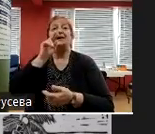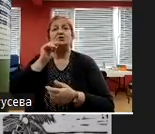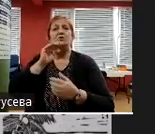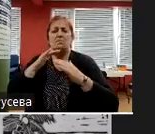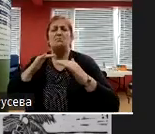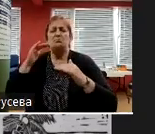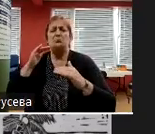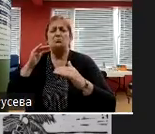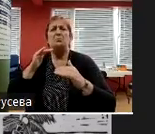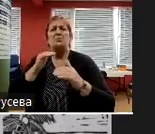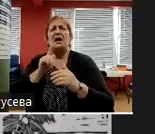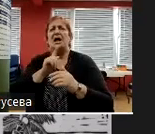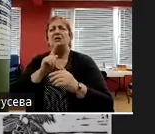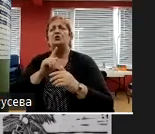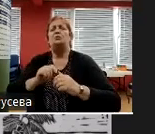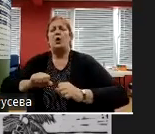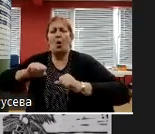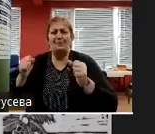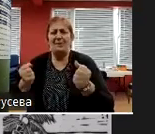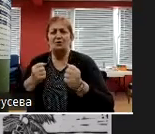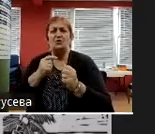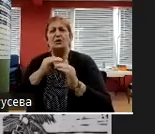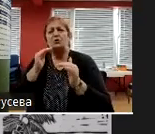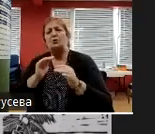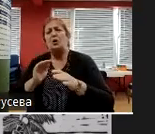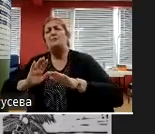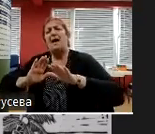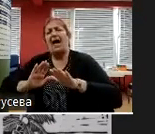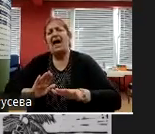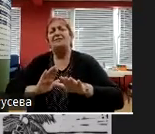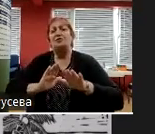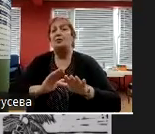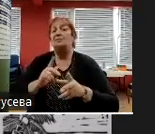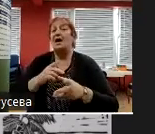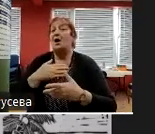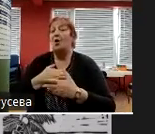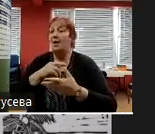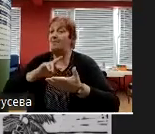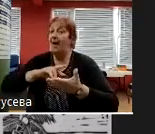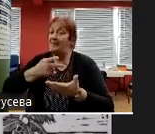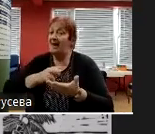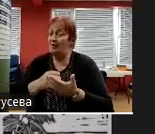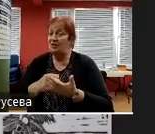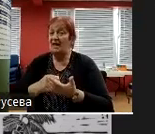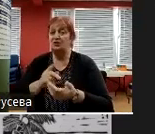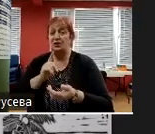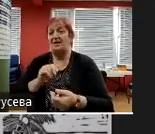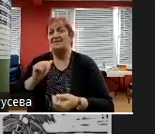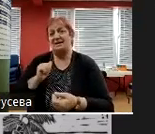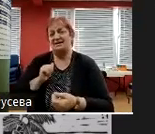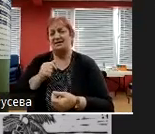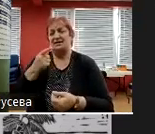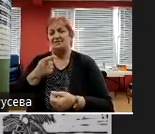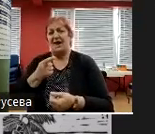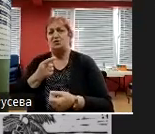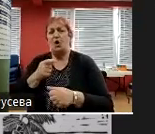прекалено, нито прекалено бързо, нито прекалено бавно. Особено ако има преводачи, трябва да се спазва едно такова